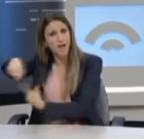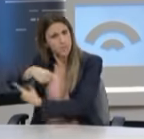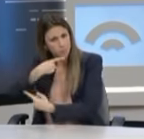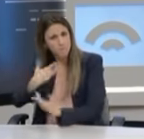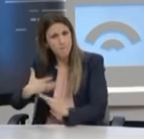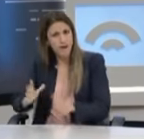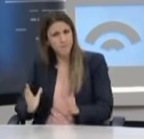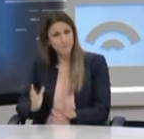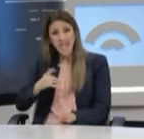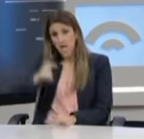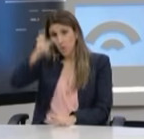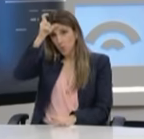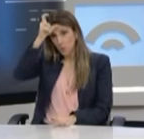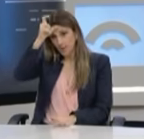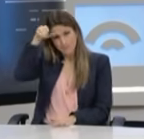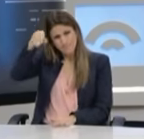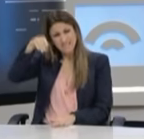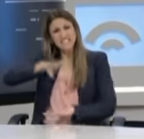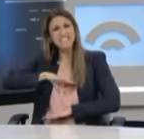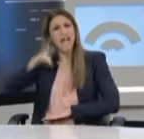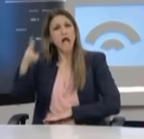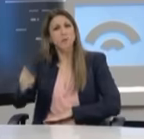Τούρκοι εξάλλου εκπαιδεύουν το στρατό τους.